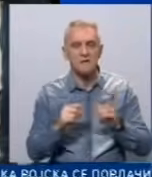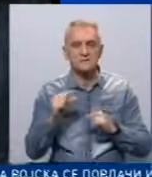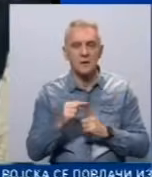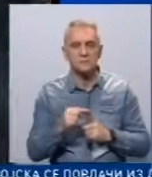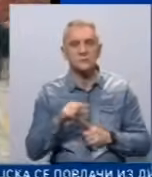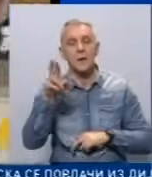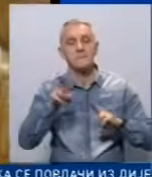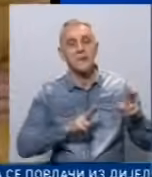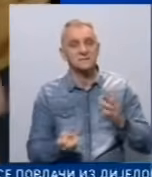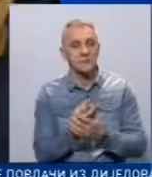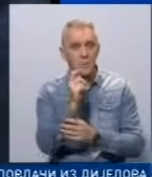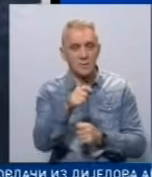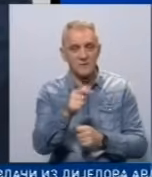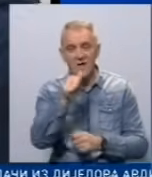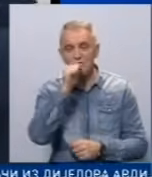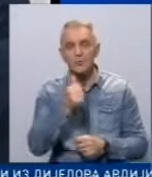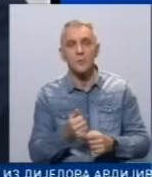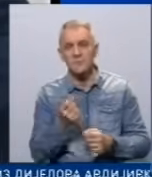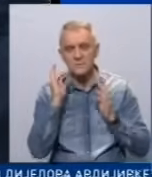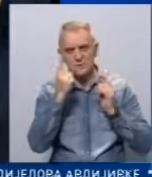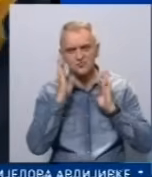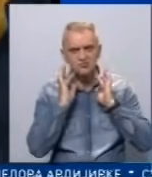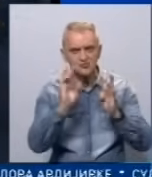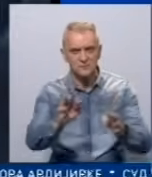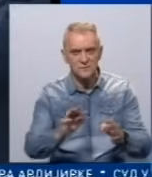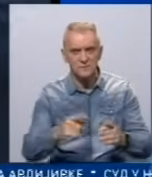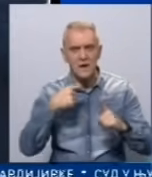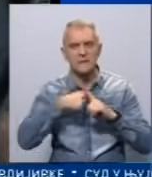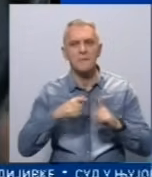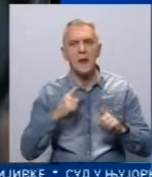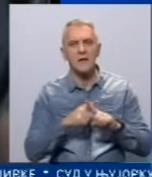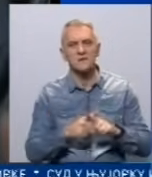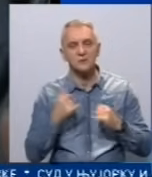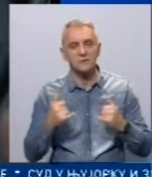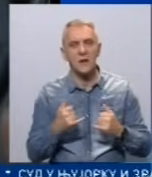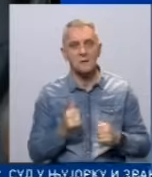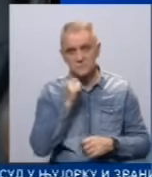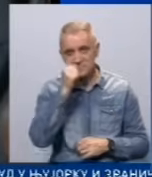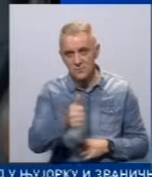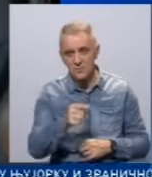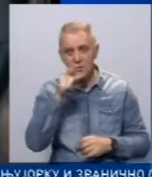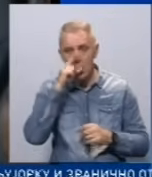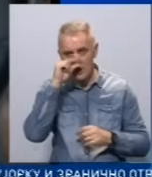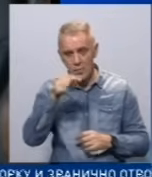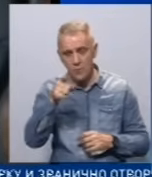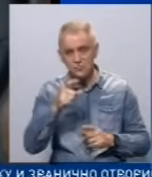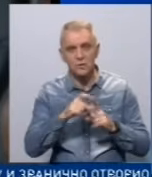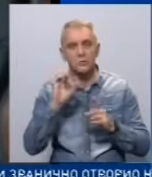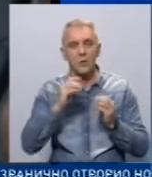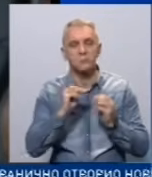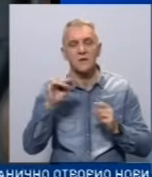i ministar poljoprivrede, vodoprivrede i šumarstva Kemal Hrnić danas su posjetili općinu